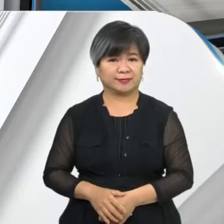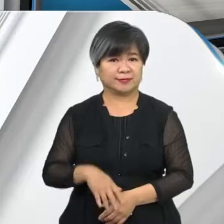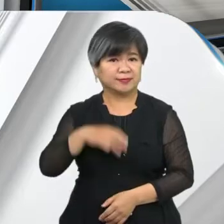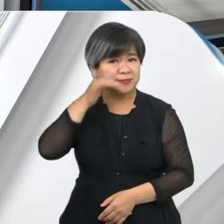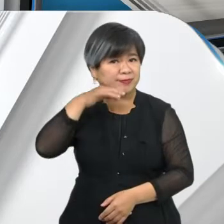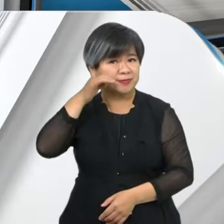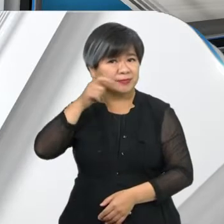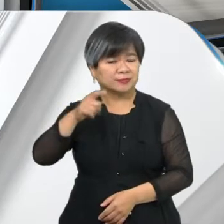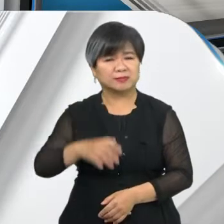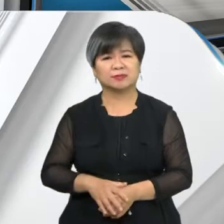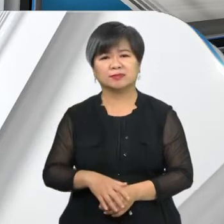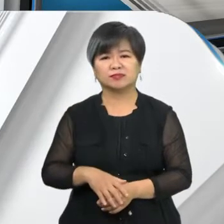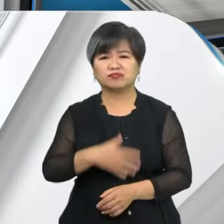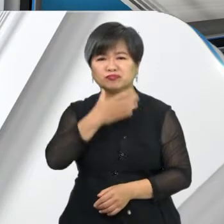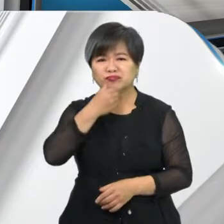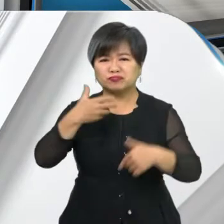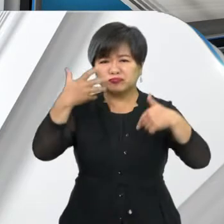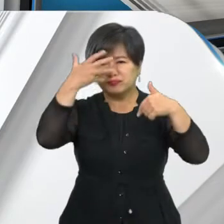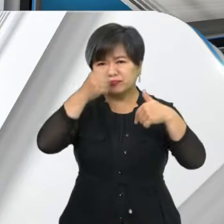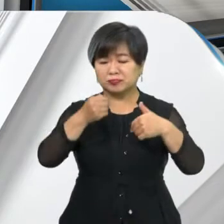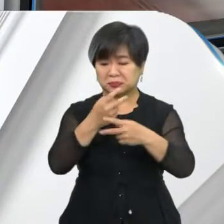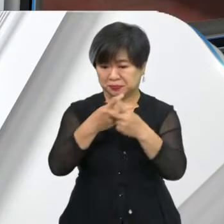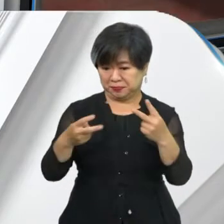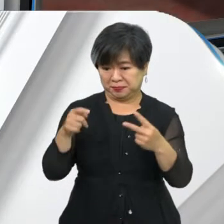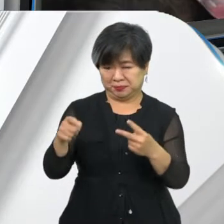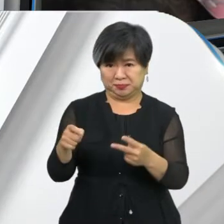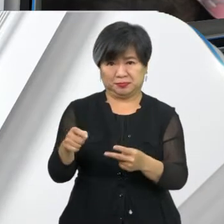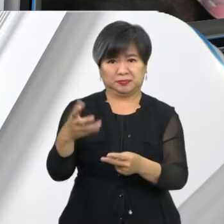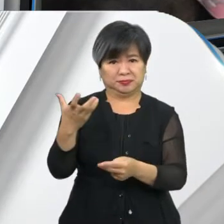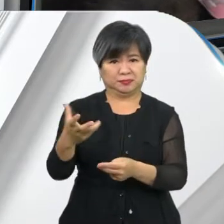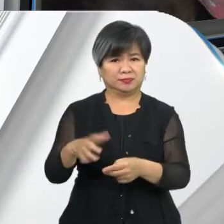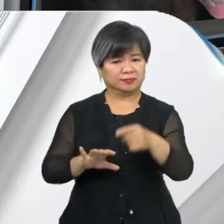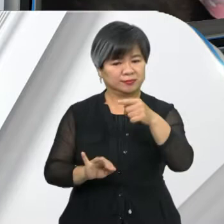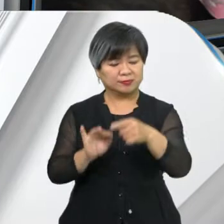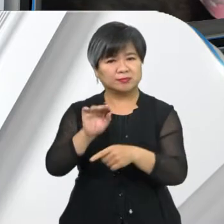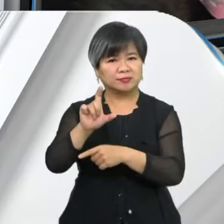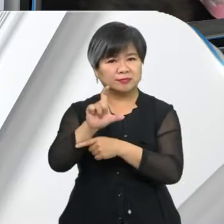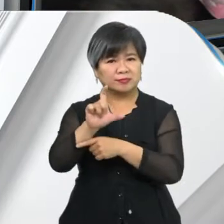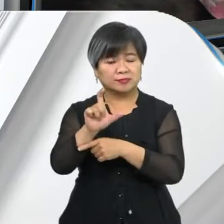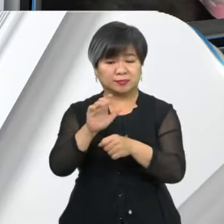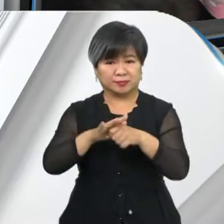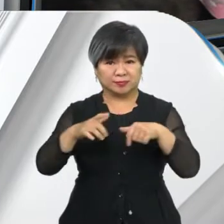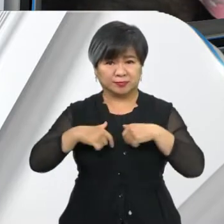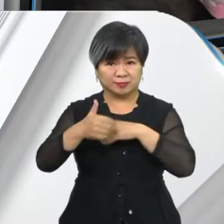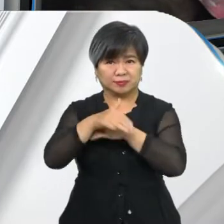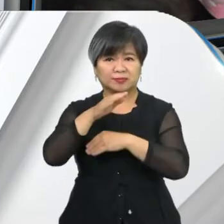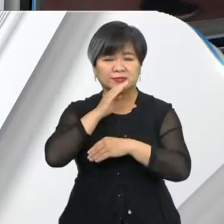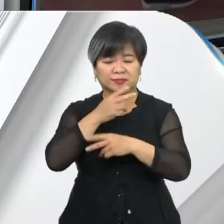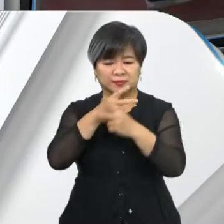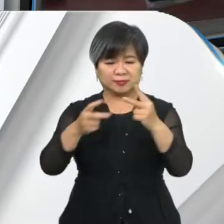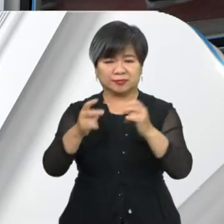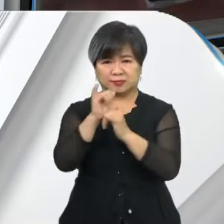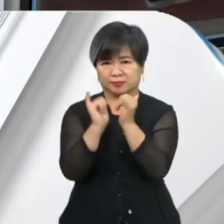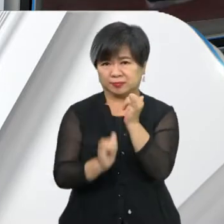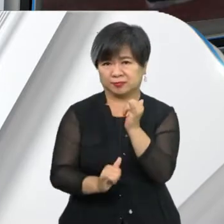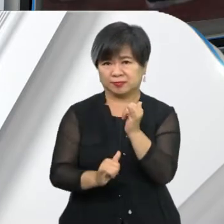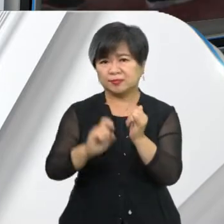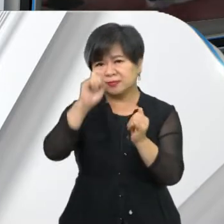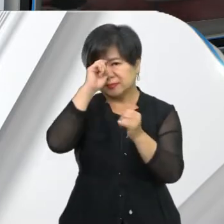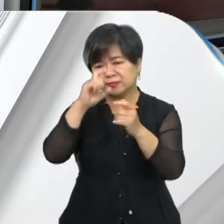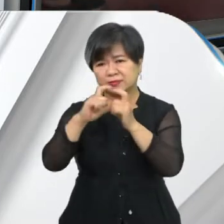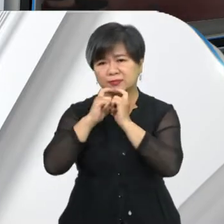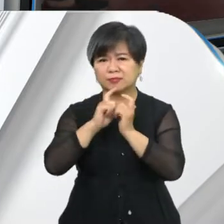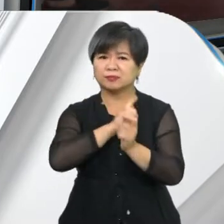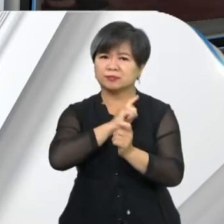中华人是好罗客的大本营，其中不心向有六乡都的行业的后台。日本好罗客也在签